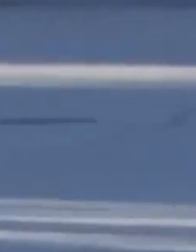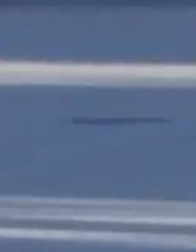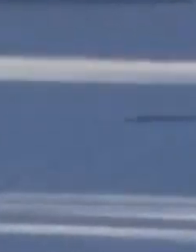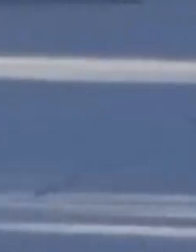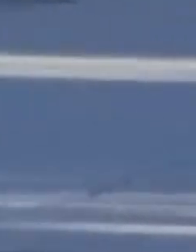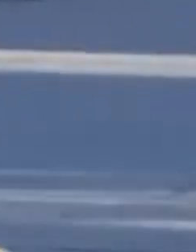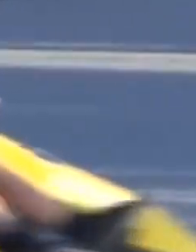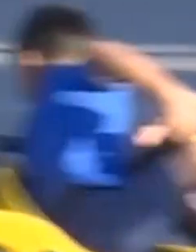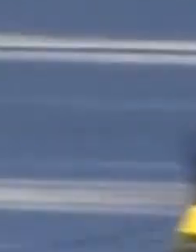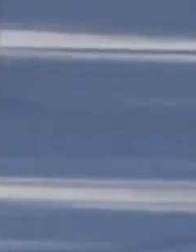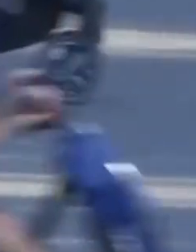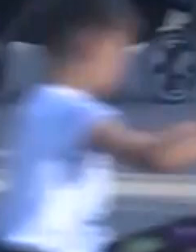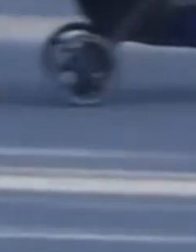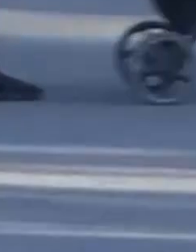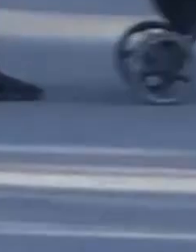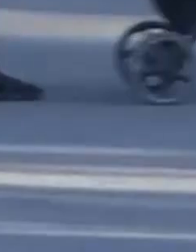Алматы облысынан.